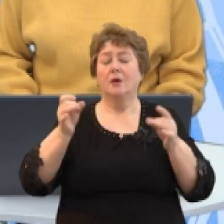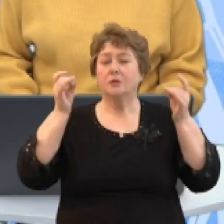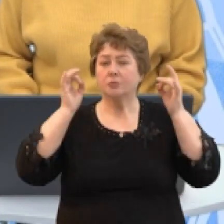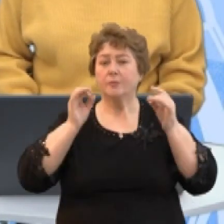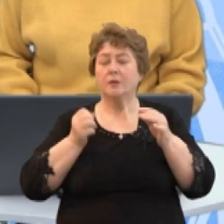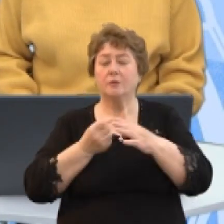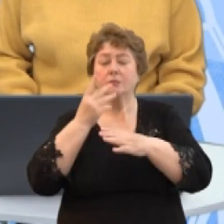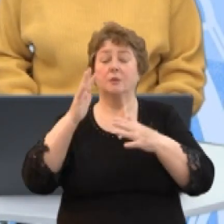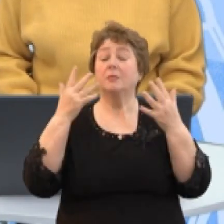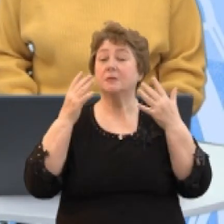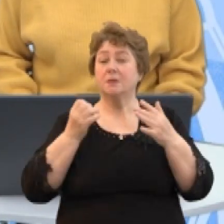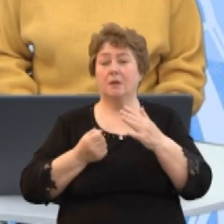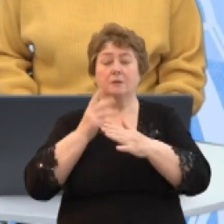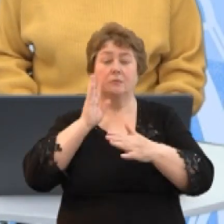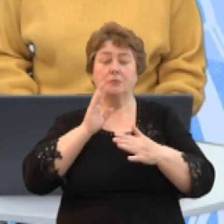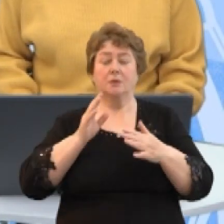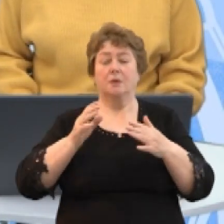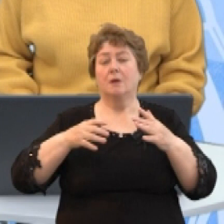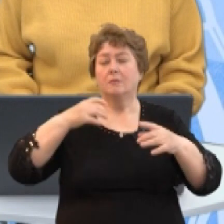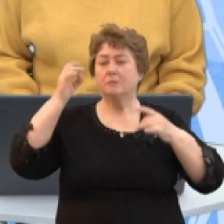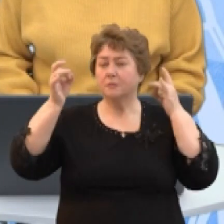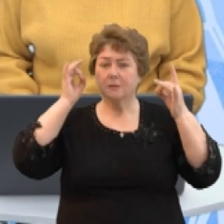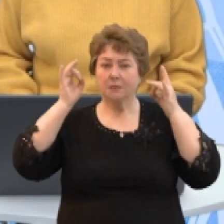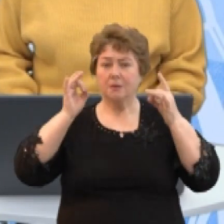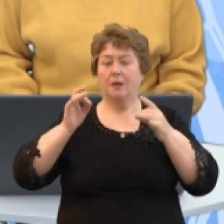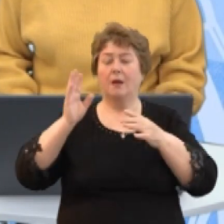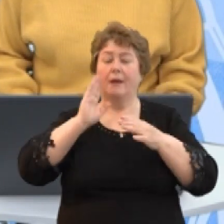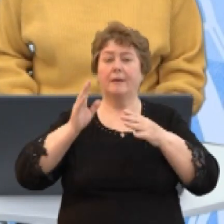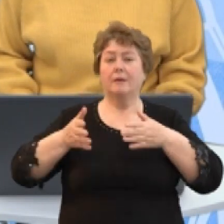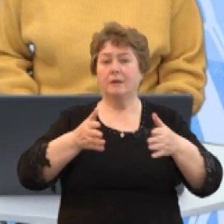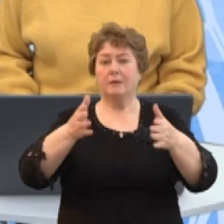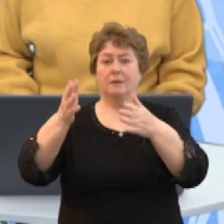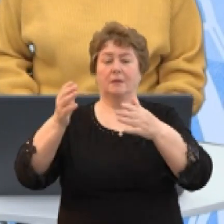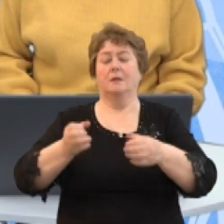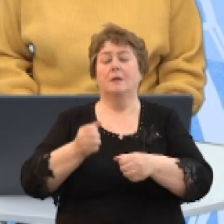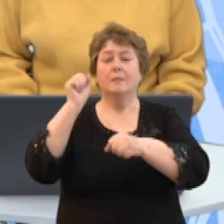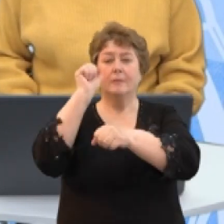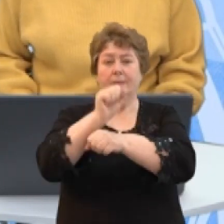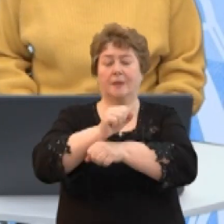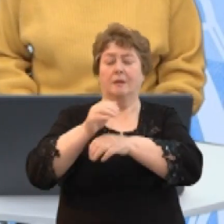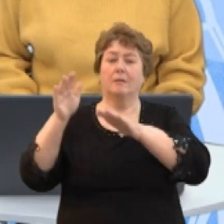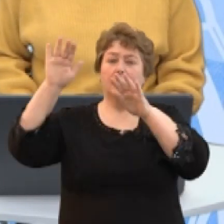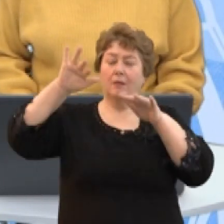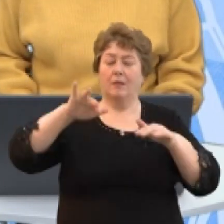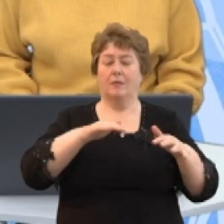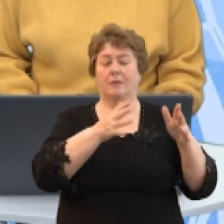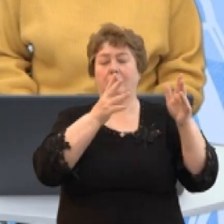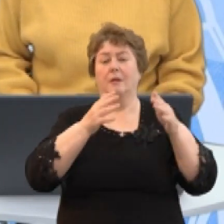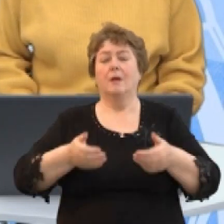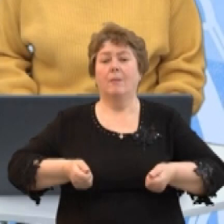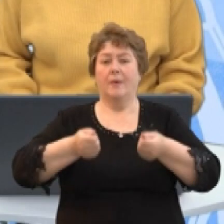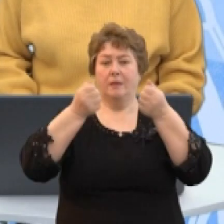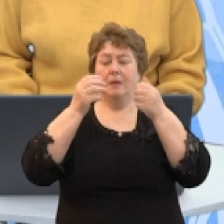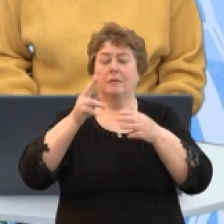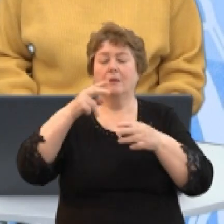блестят ручьи взревев река несёт на торжествующем хребте поднятый ею